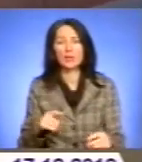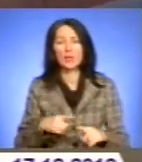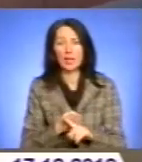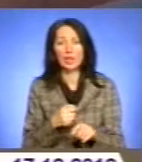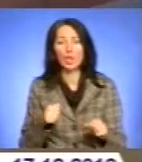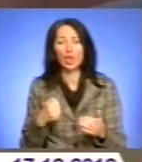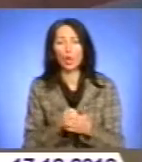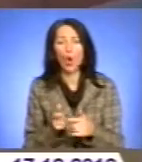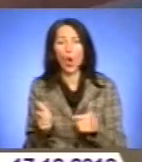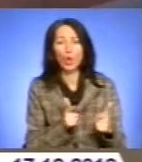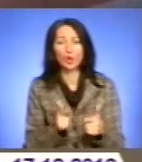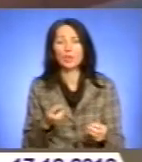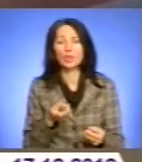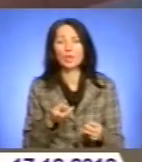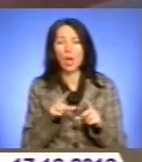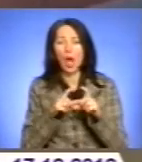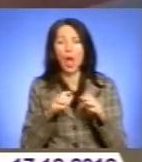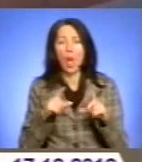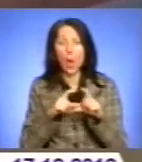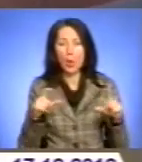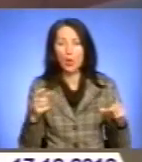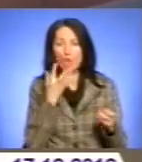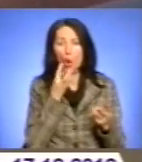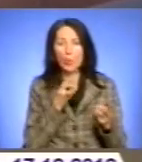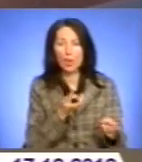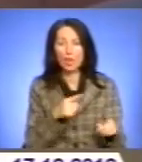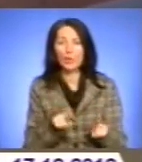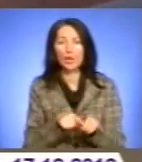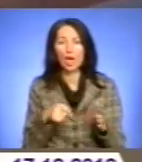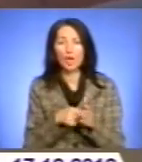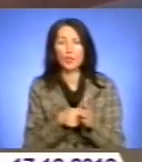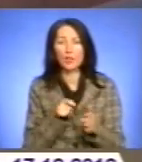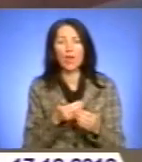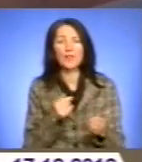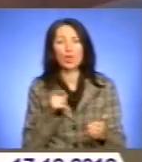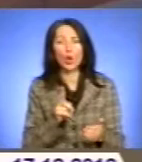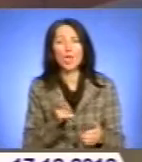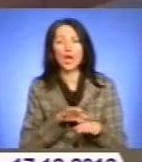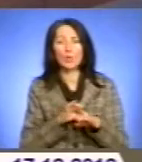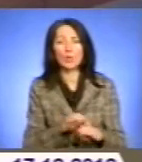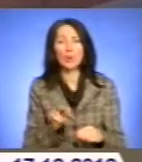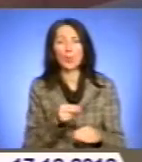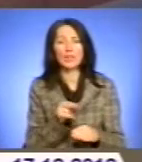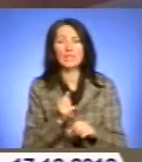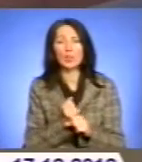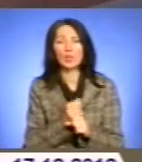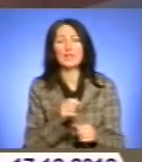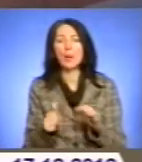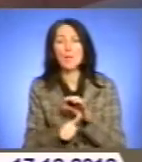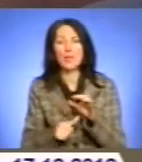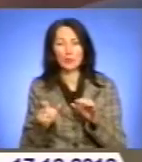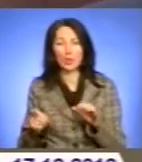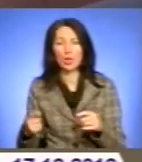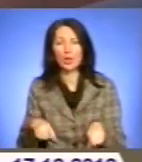готовності пунктів обігріву і харчування, і того, як проводиться профілактична робота з притульними, а також з